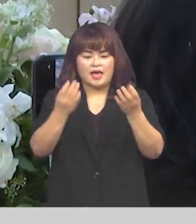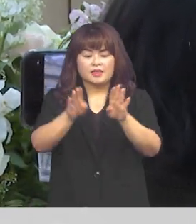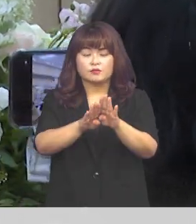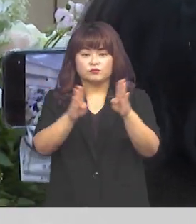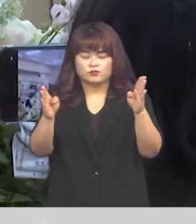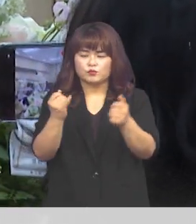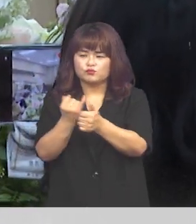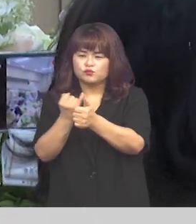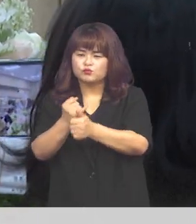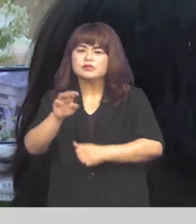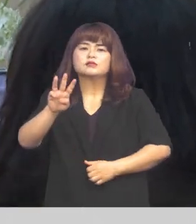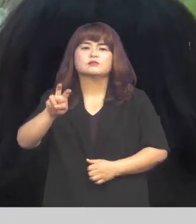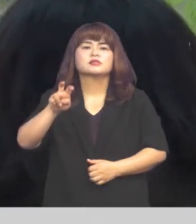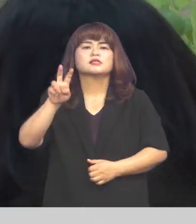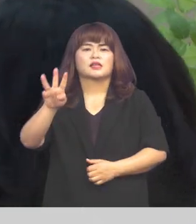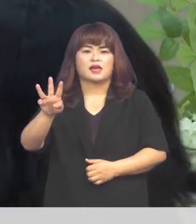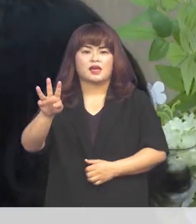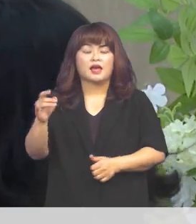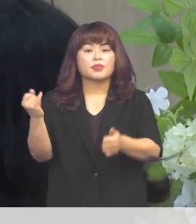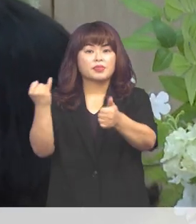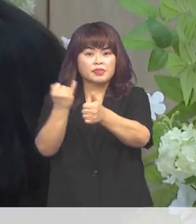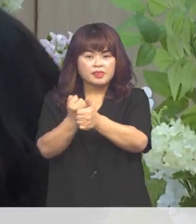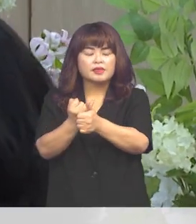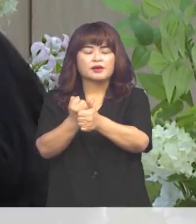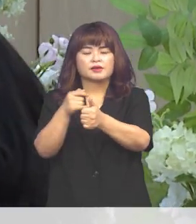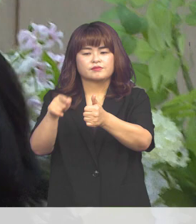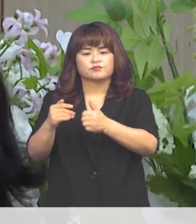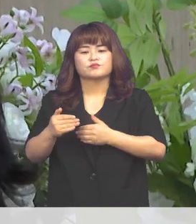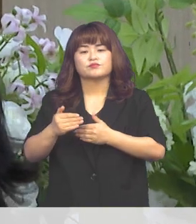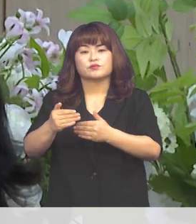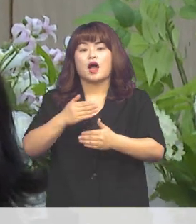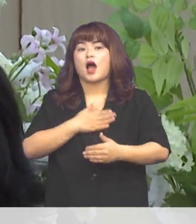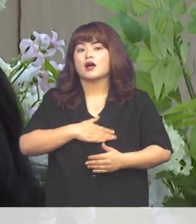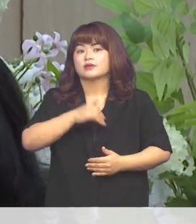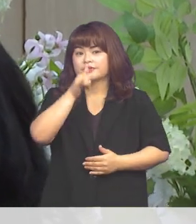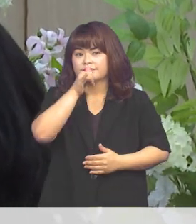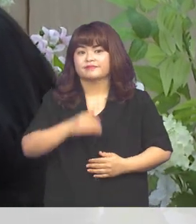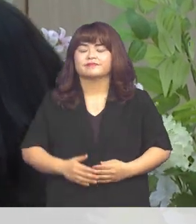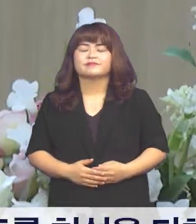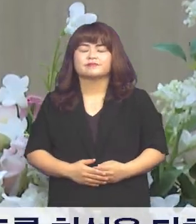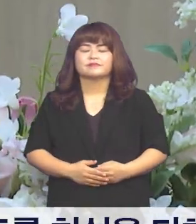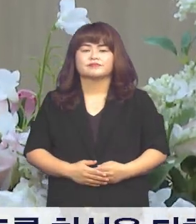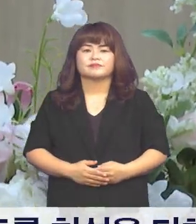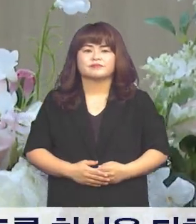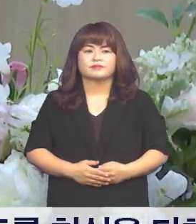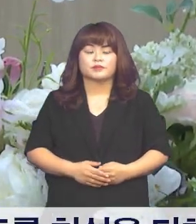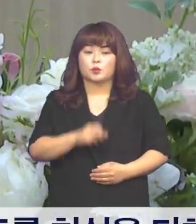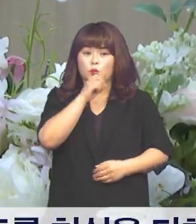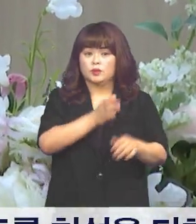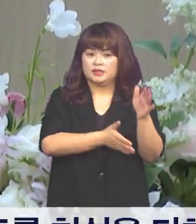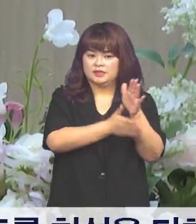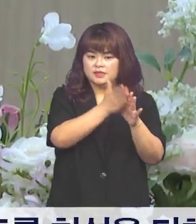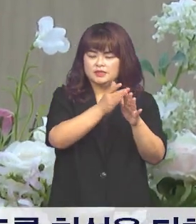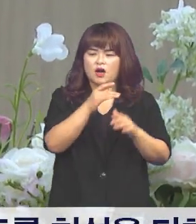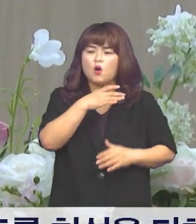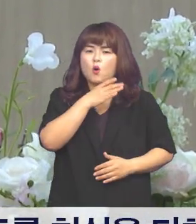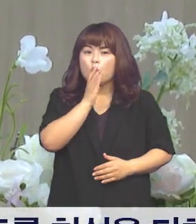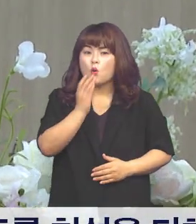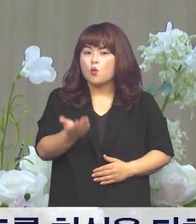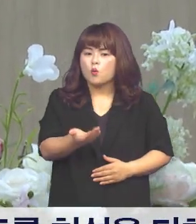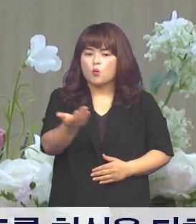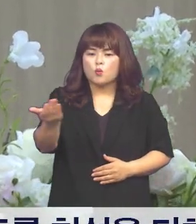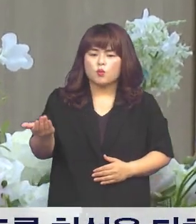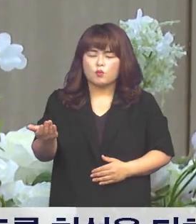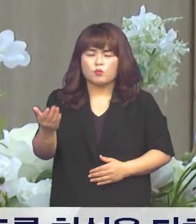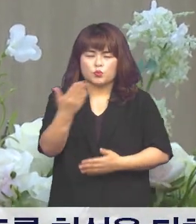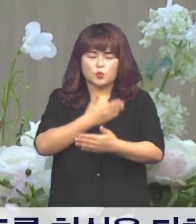6회째고 23쌍의 이렇게 리마인드 웨딩이 이루어지는 걸로 알고 있습니다. 시는 우리